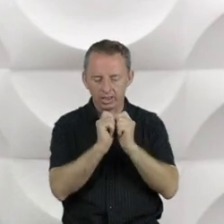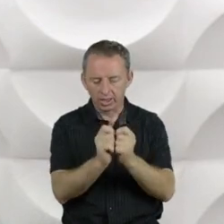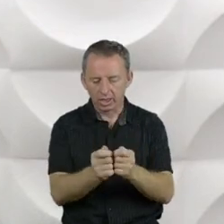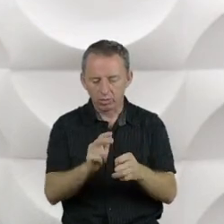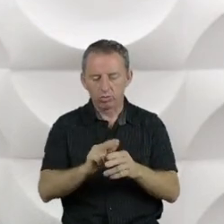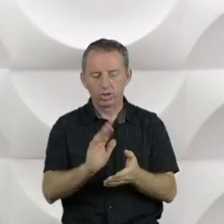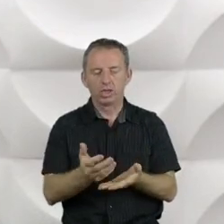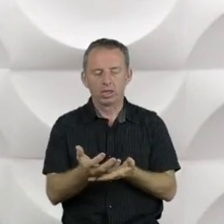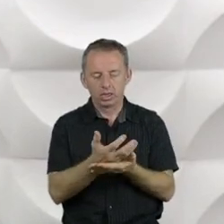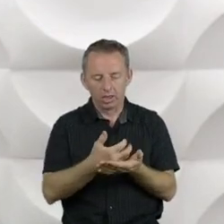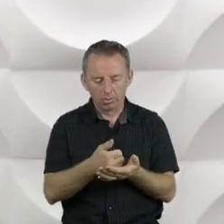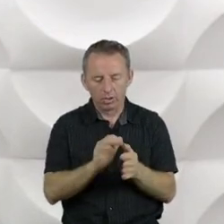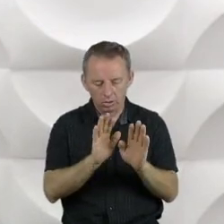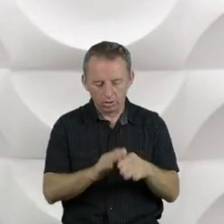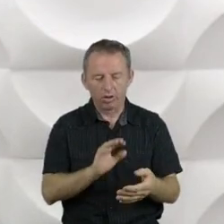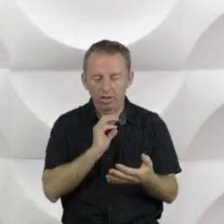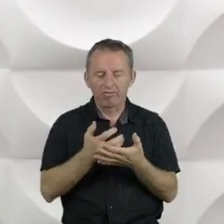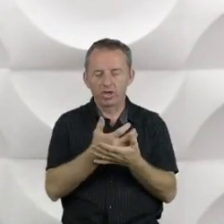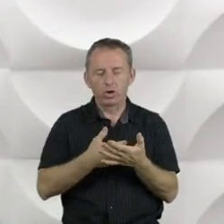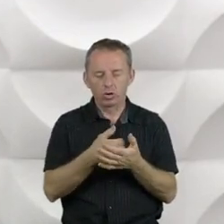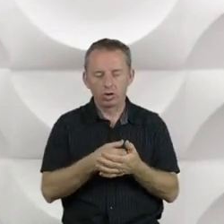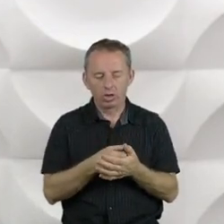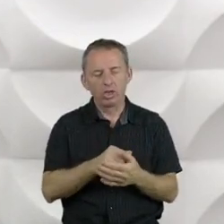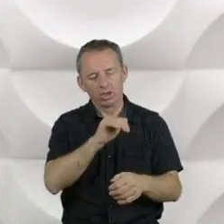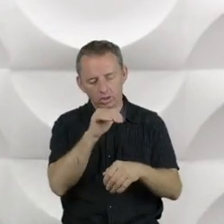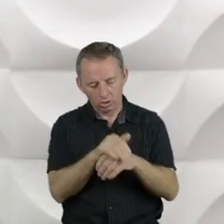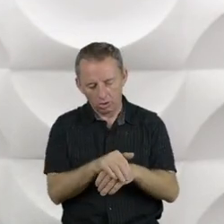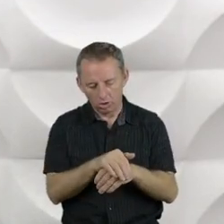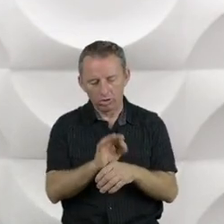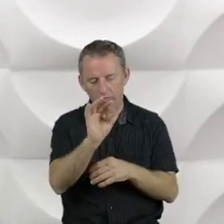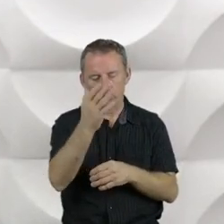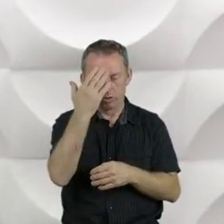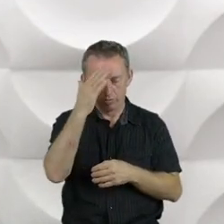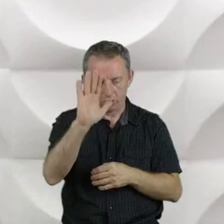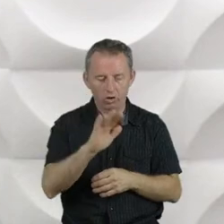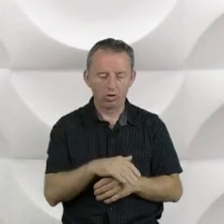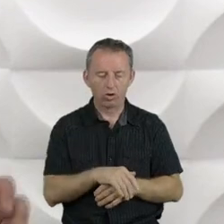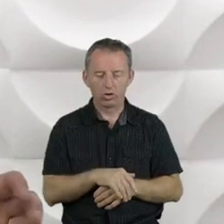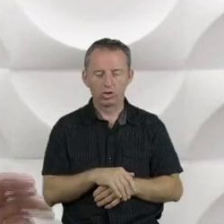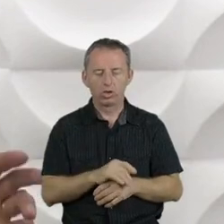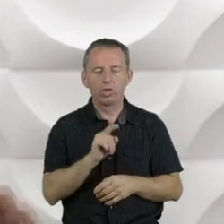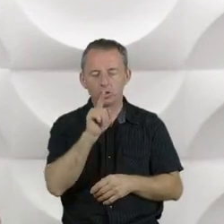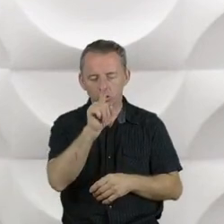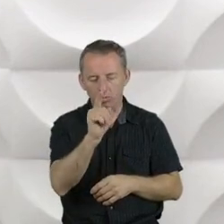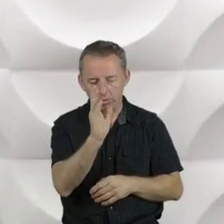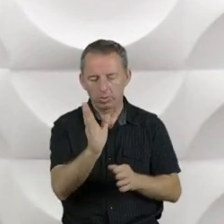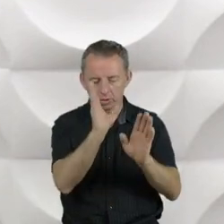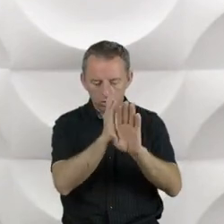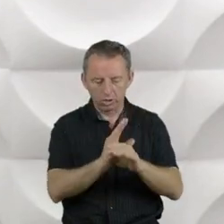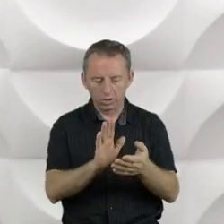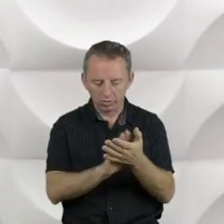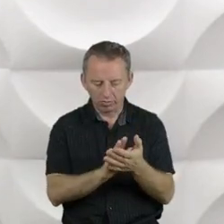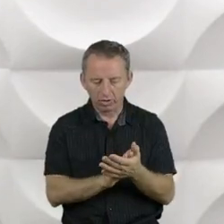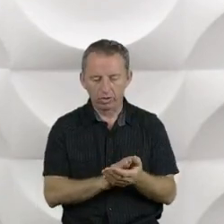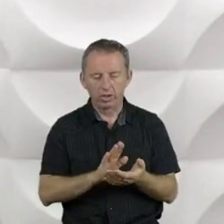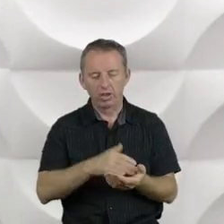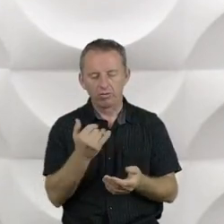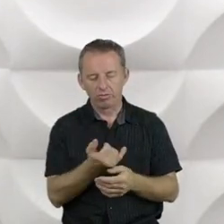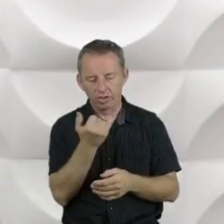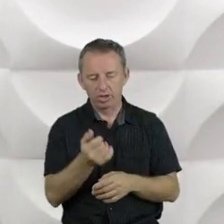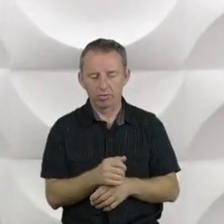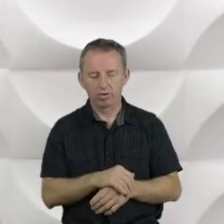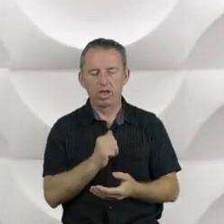zostaną zebrane, żeby zostały wykorzystane zgodnie z Twoją wolą. A Tobie, Boże, niech będzie chwała i cześć na wieki